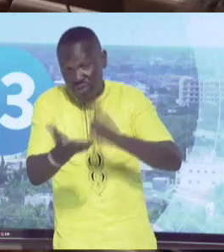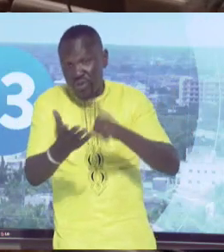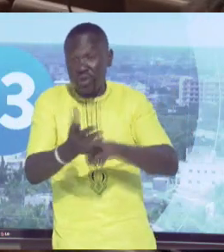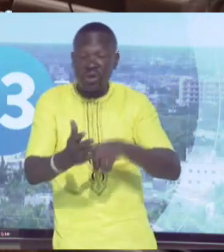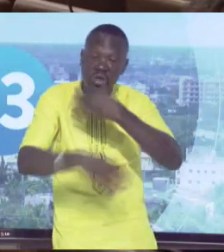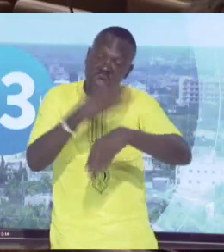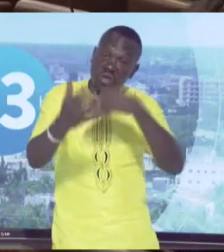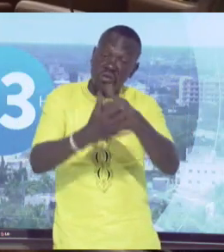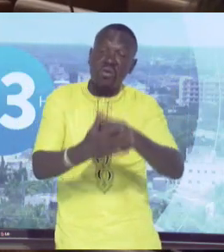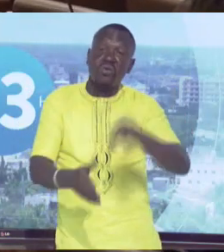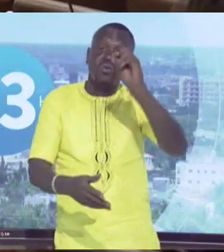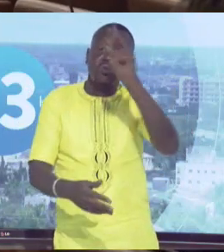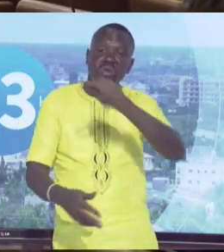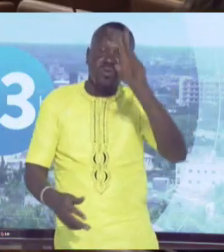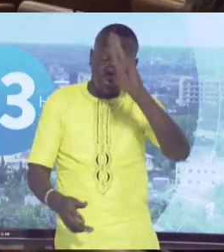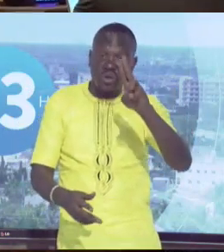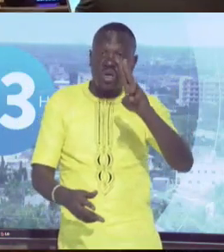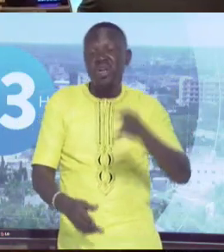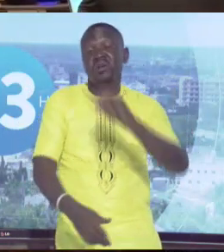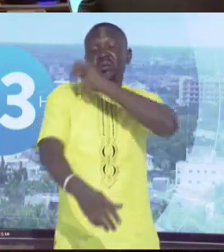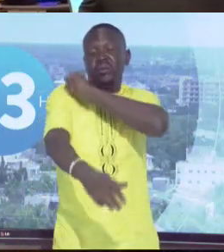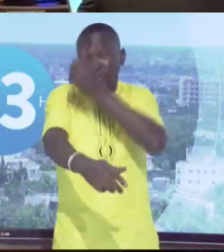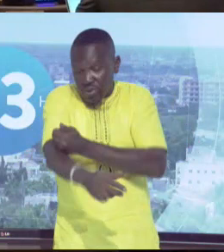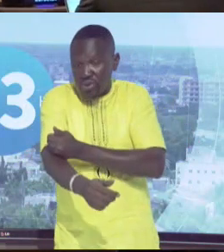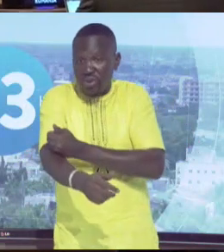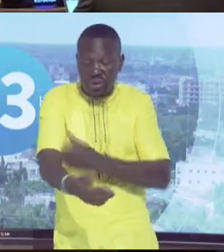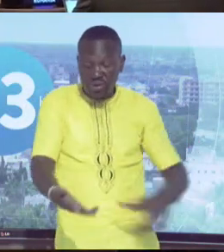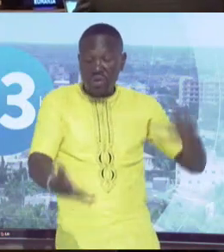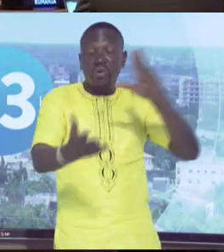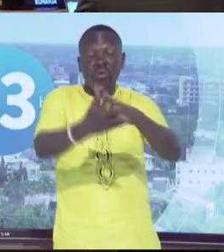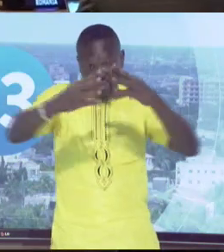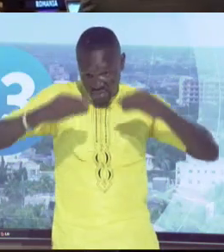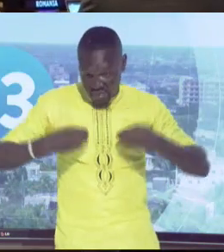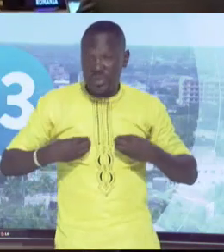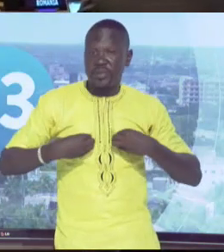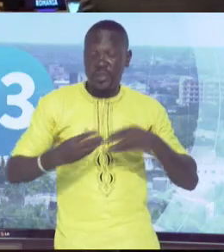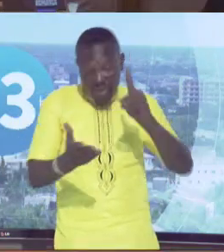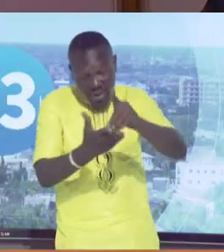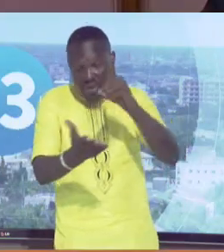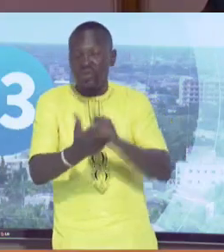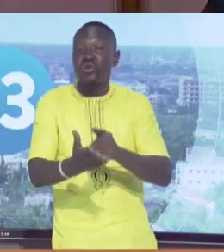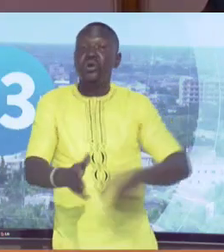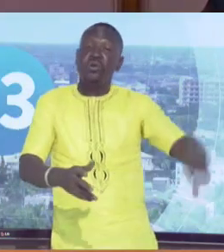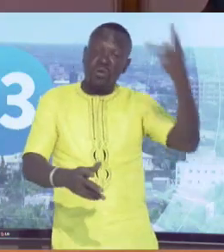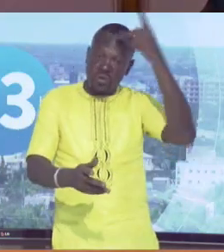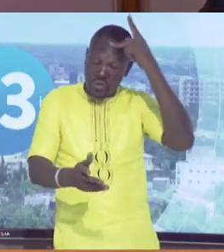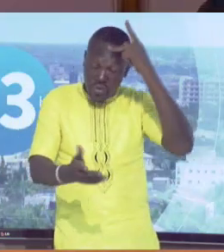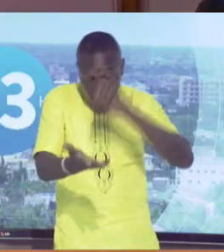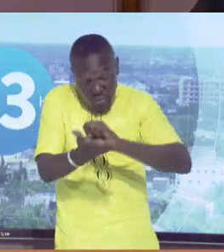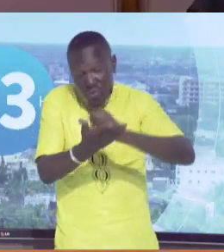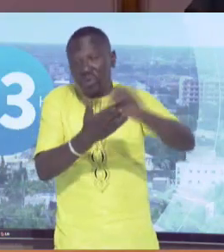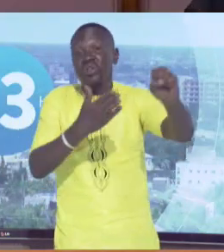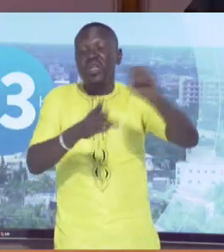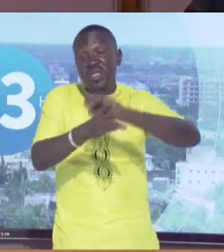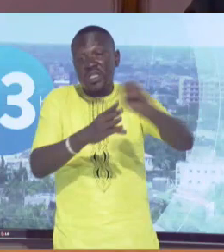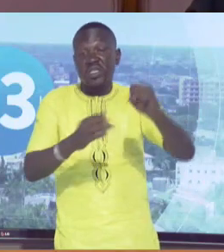des Nations Unies, les dirigeants mondiaux ont donc adopté une déclaration politique sur la couverture sanitaire universelle dans laquelle